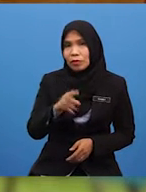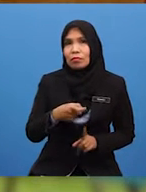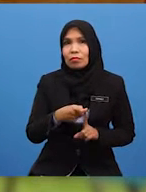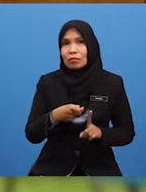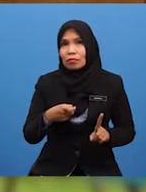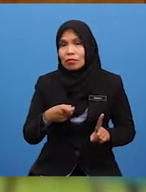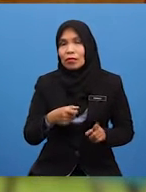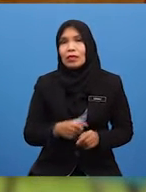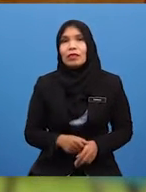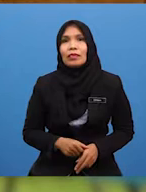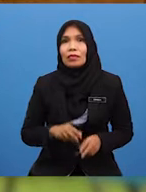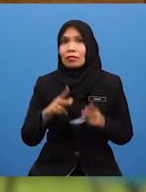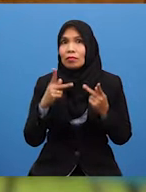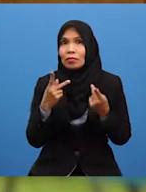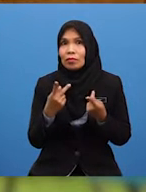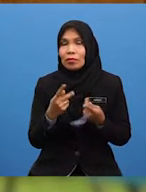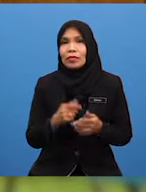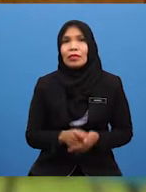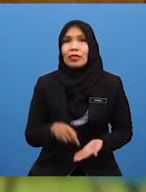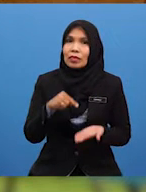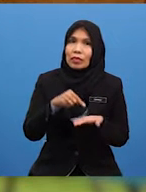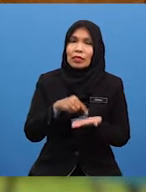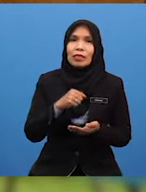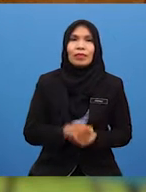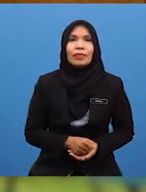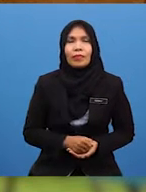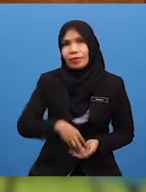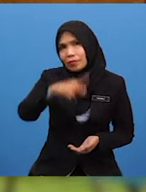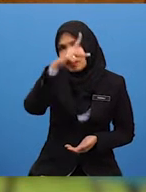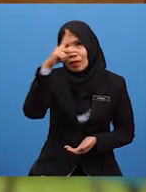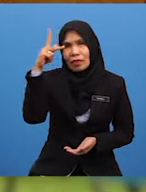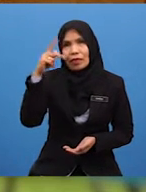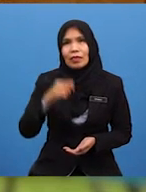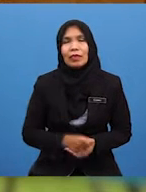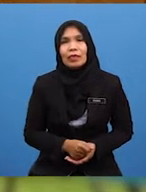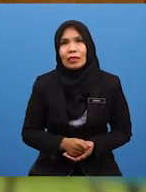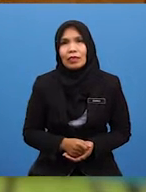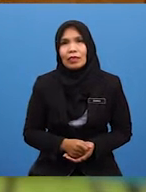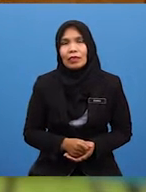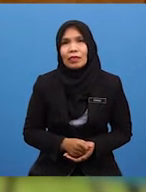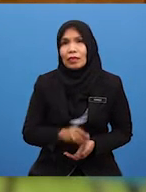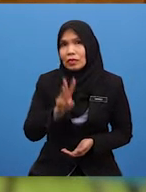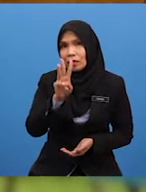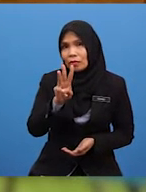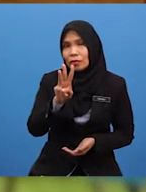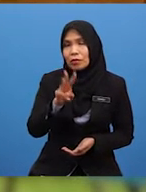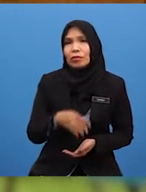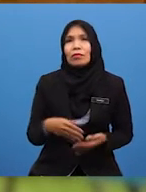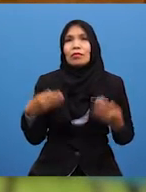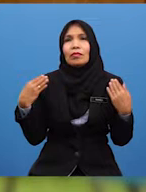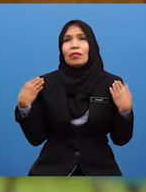daripada kelompok ini. Ini kerana huruf W mempunyai tanda